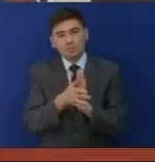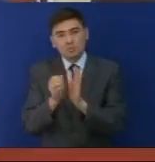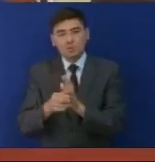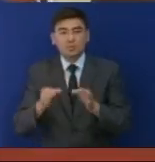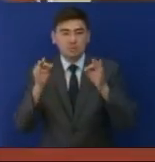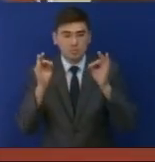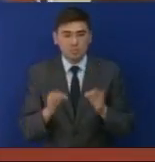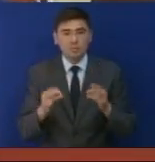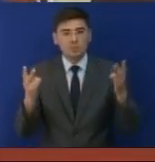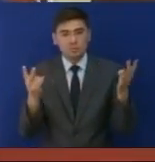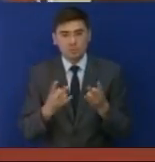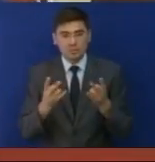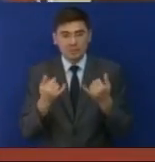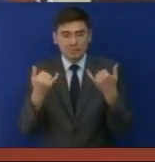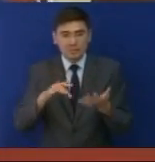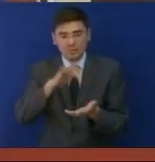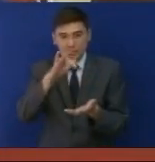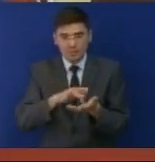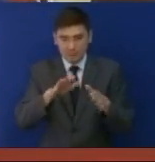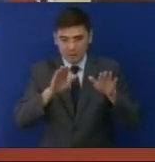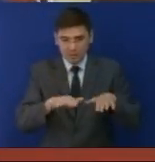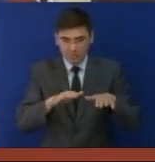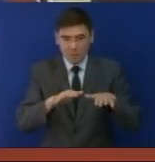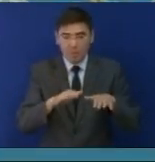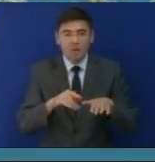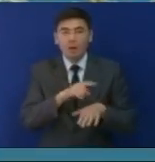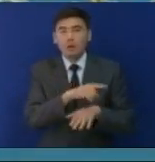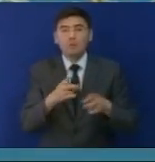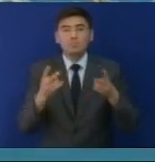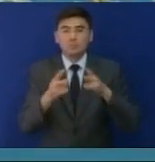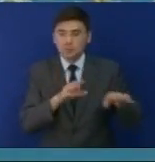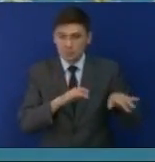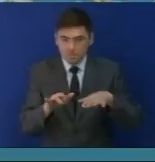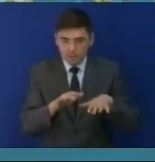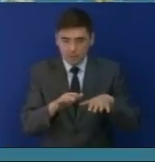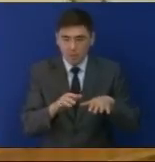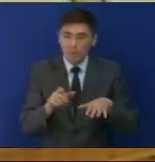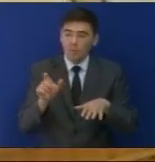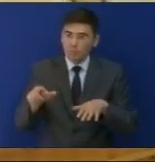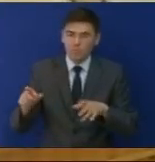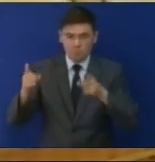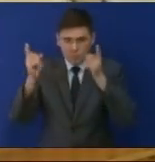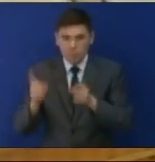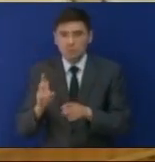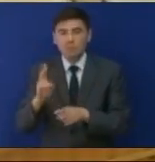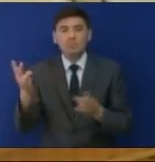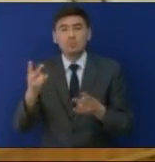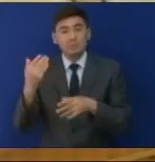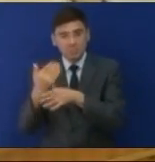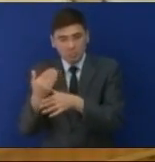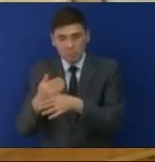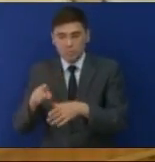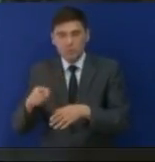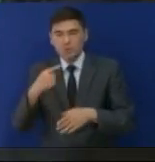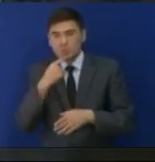подчеркнул председатель Мажилиса, теперь центральные и местные государственные органы должны так организовать работу, чтобы помощь получили действительно нуждающиеся, те, у кого